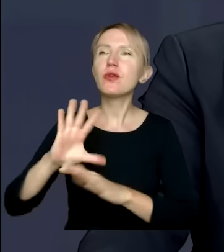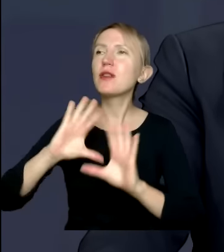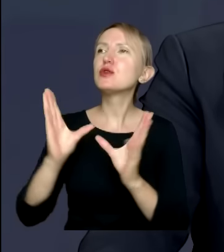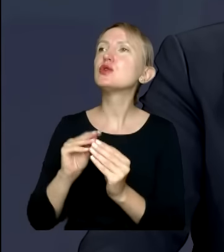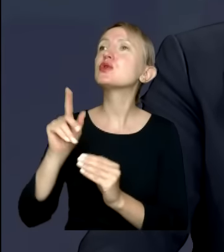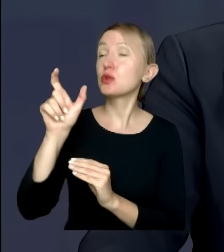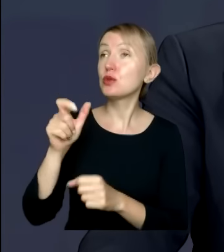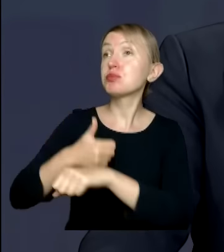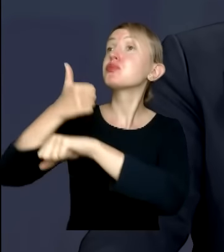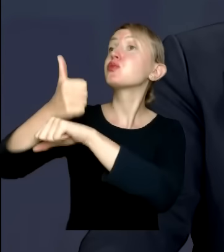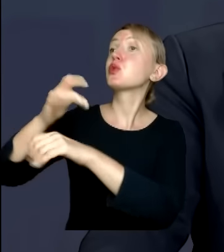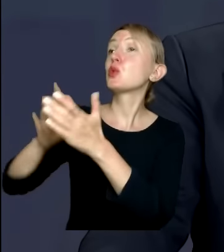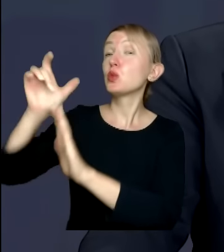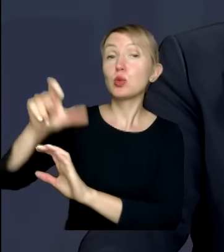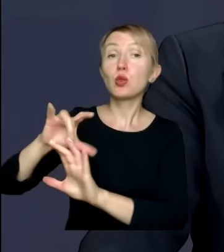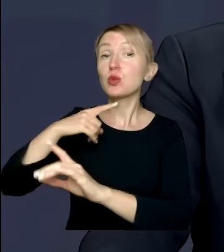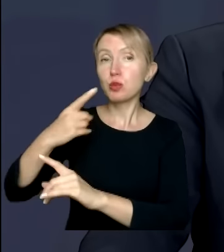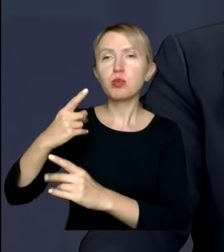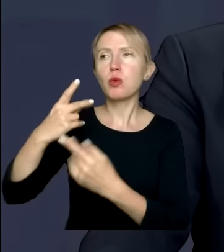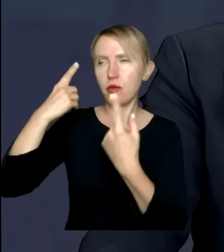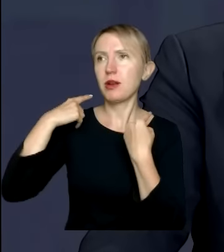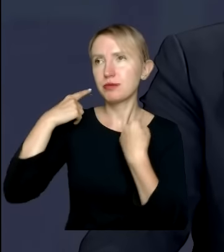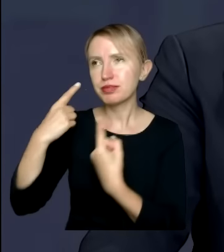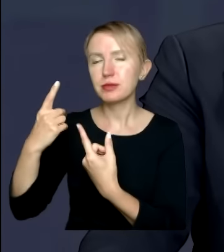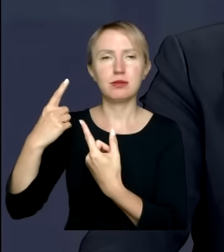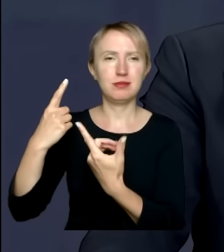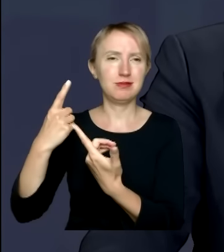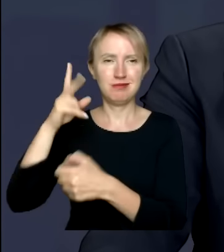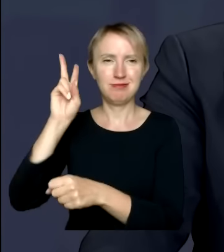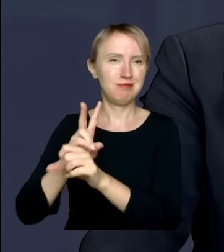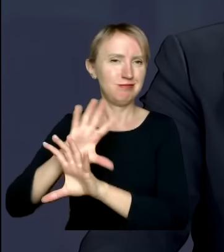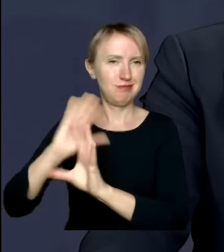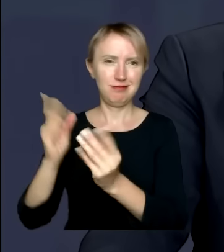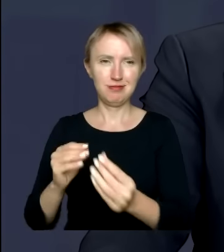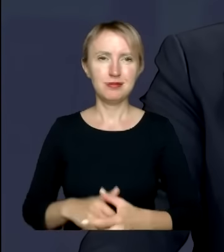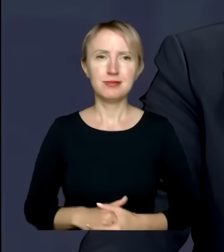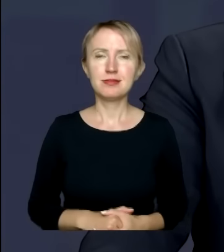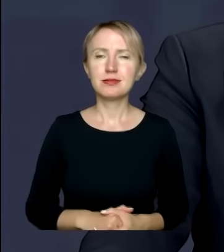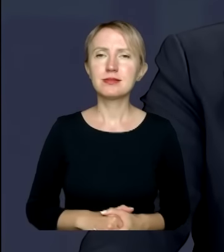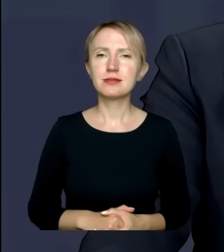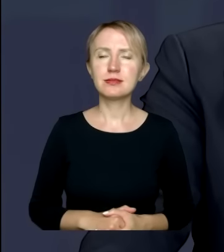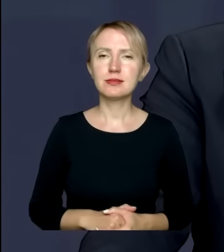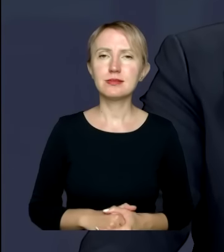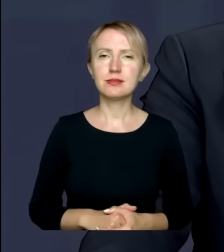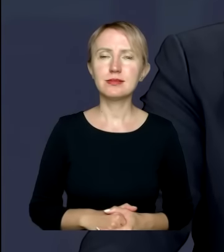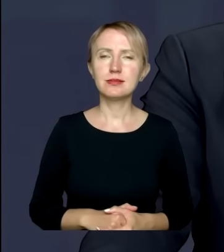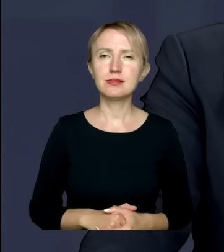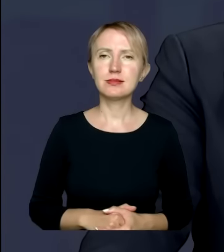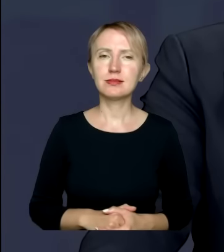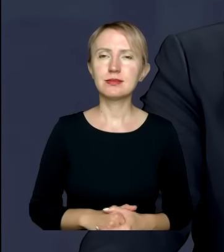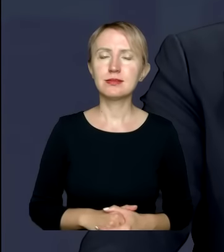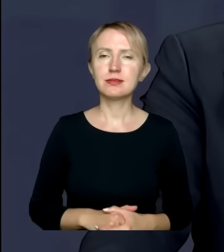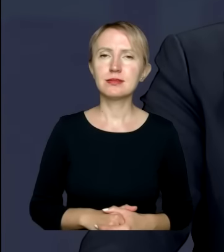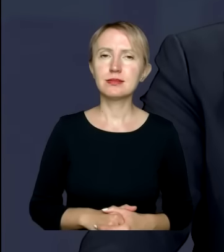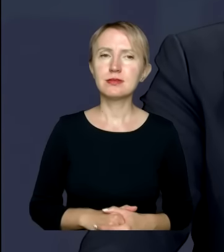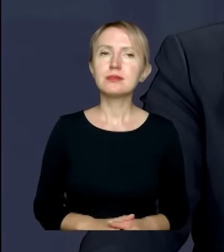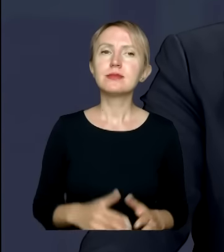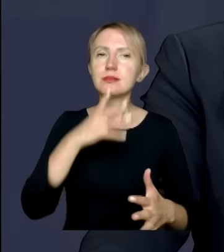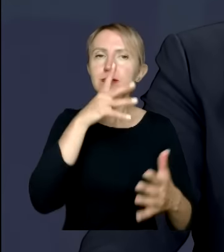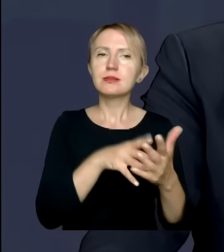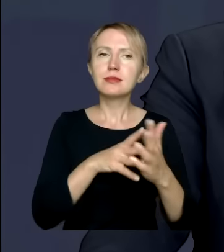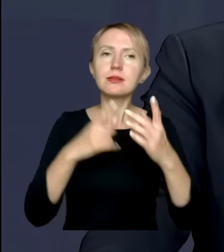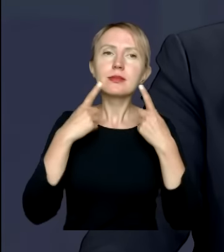wódz Platformy Obywatelskiej i tej całej liberalno lewicowej propagandy te rozliczenia